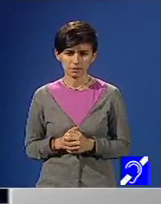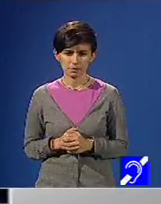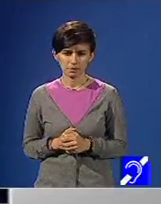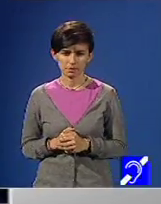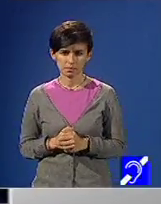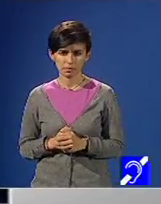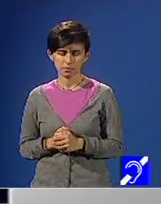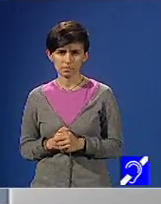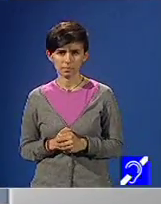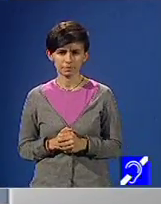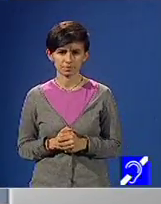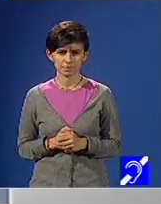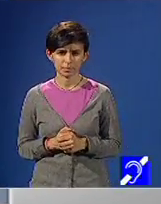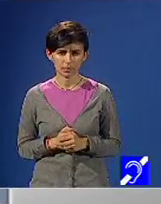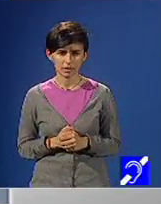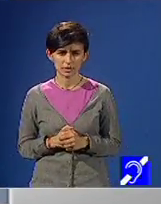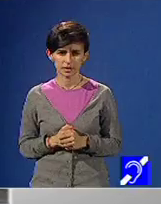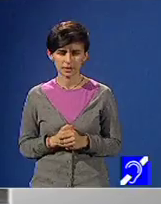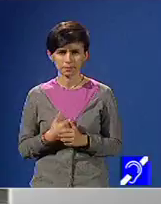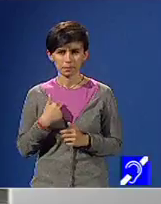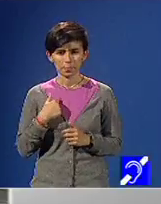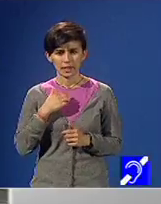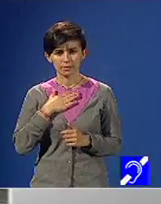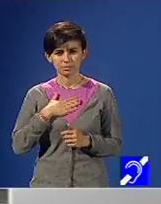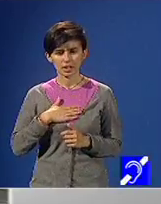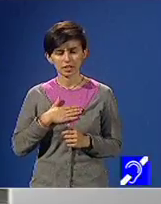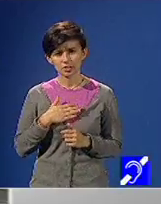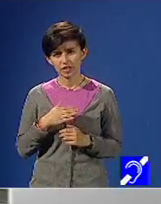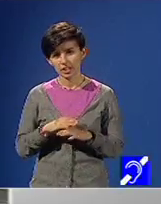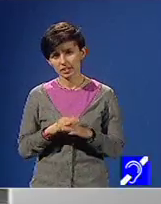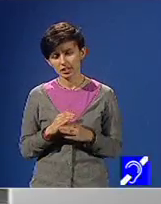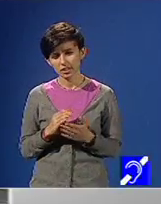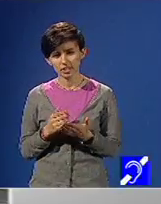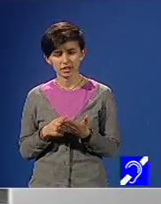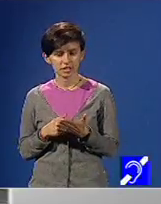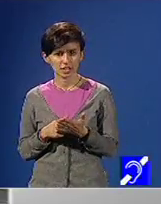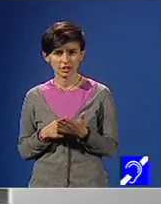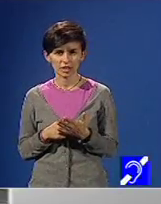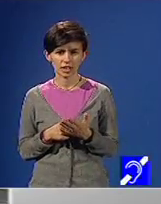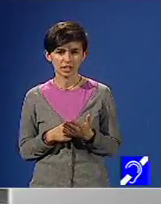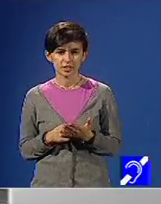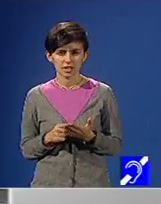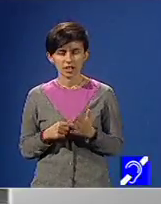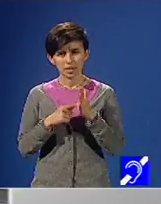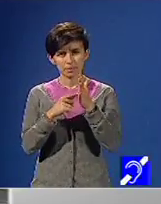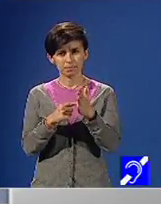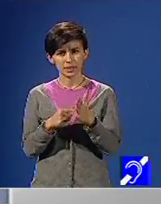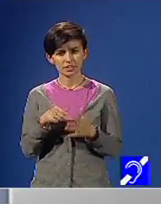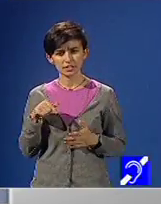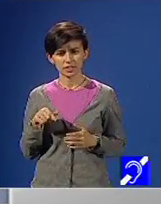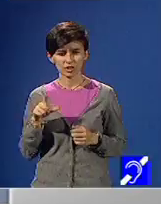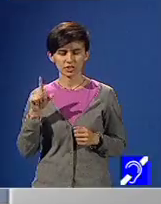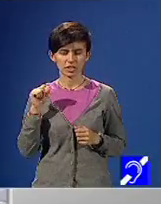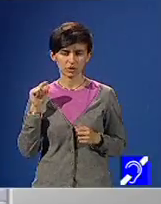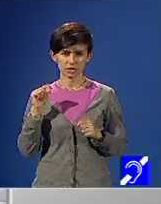Mirela, a ajuns la final, dar nu te las să pleci până când n-am să te rog să sumarizezi tot acești 25, hai